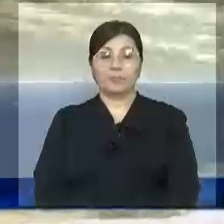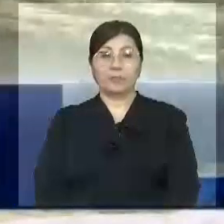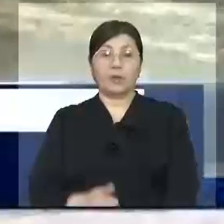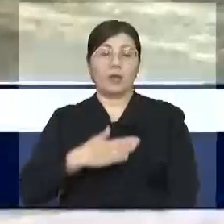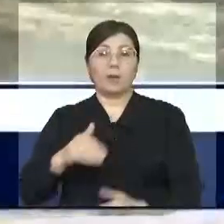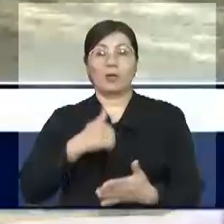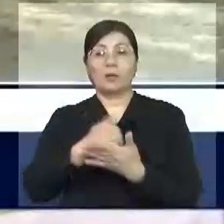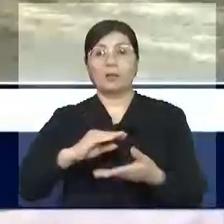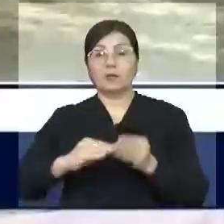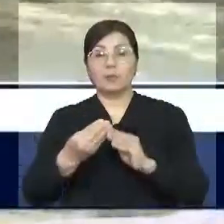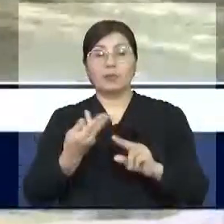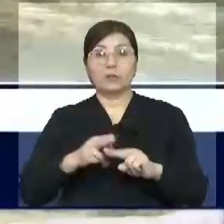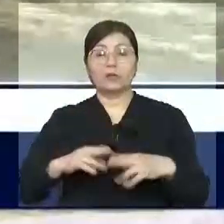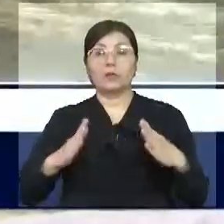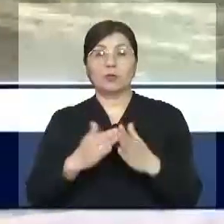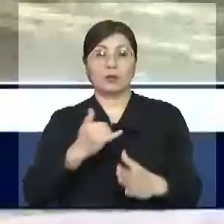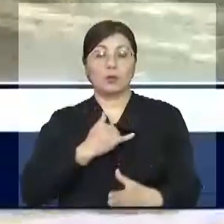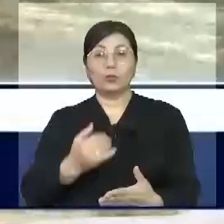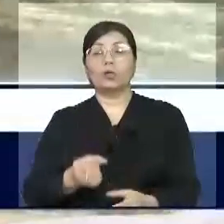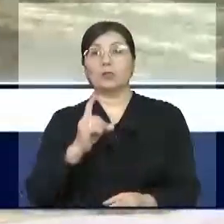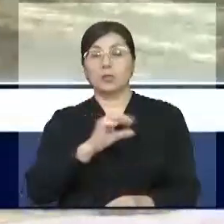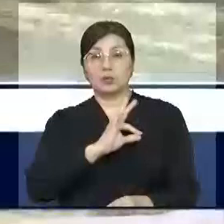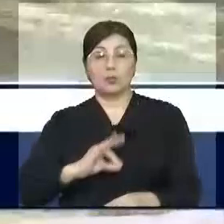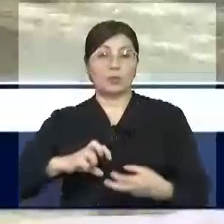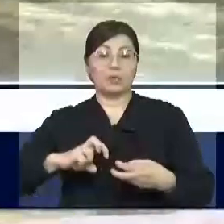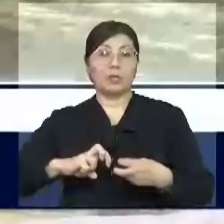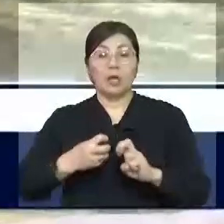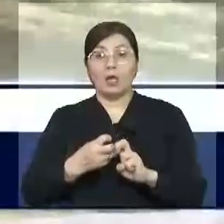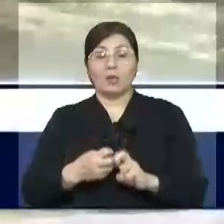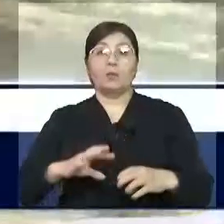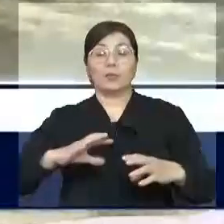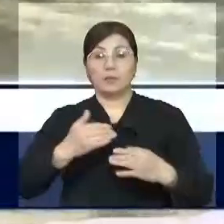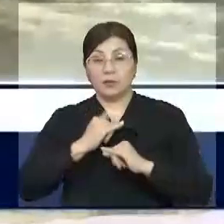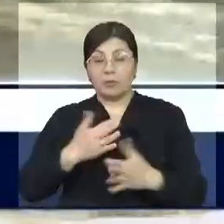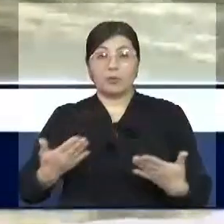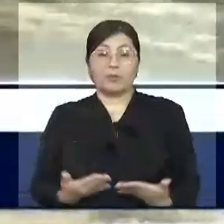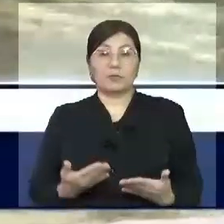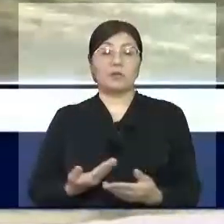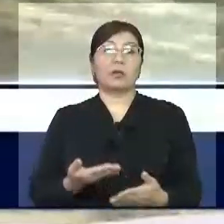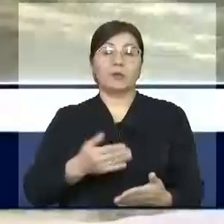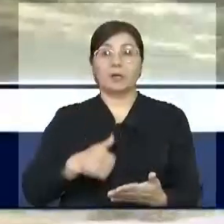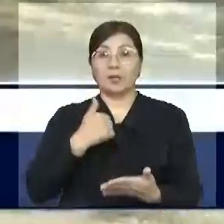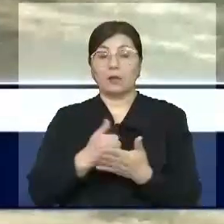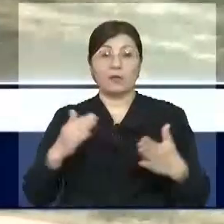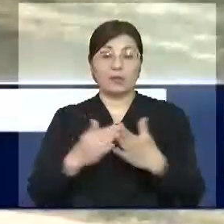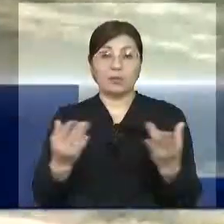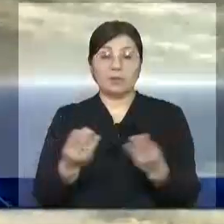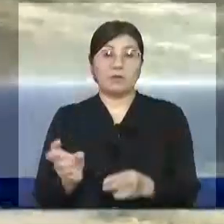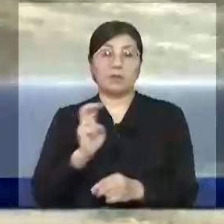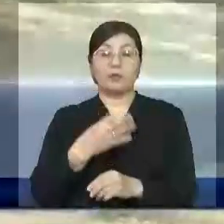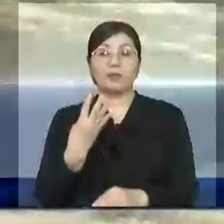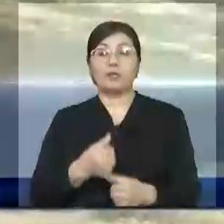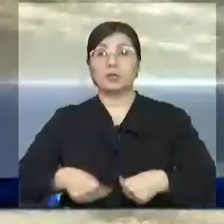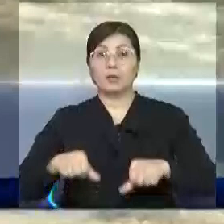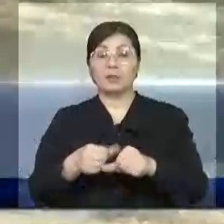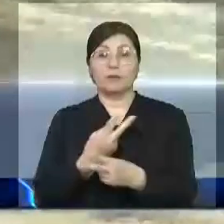Моя главная проблема – это дом. Он на 100% негоден для проживания. Я другую помощь не прошу, мне главное – жилье. Приходили 4